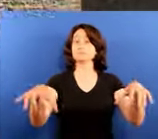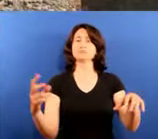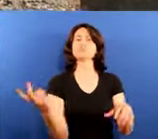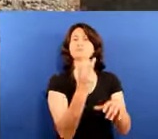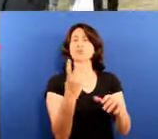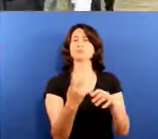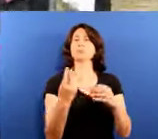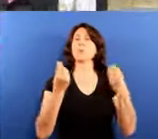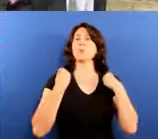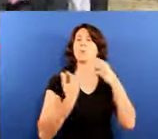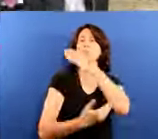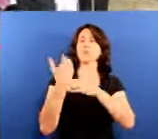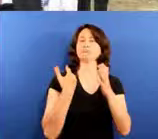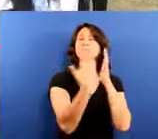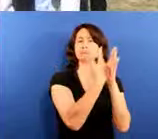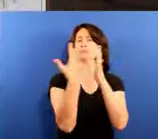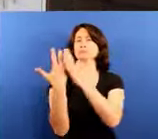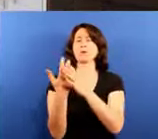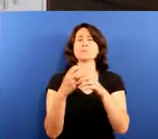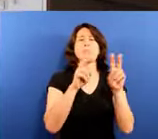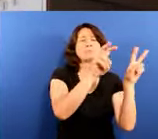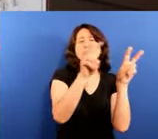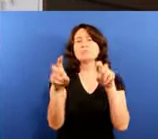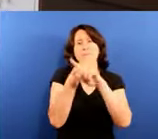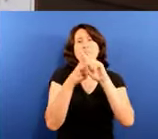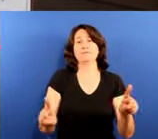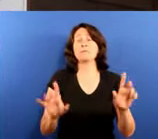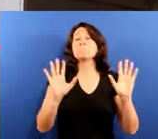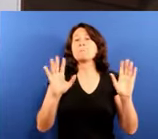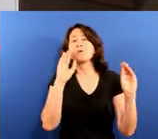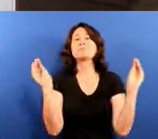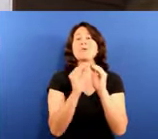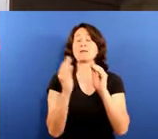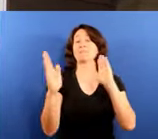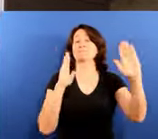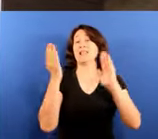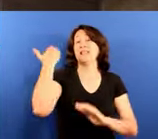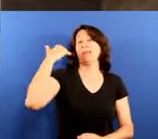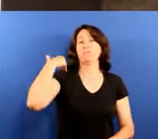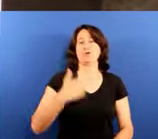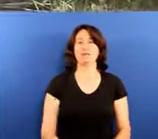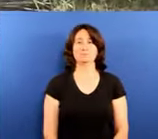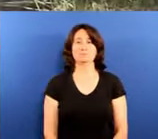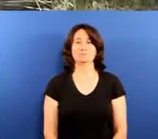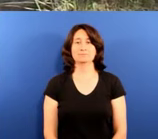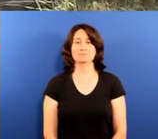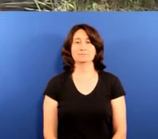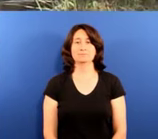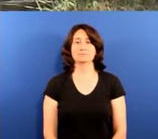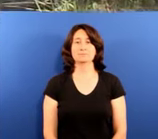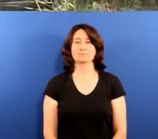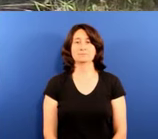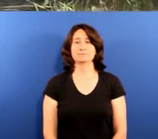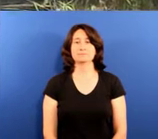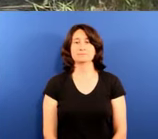bizkeiko iraganaren alderdi dezberdin, baina elkarren osagarri batzuez jabetzeko. Biak ere aintzinako gareiak gogorea